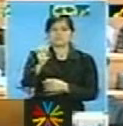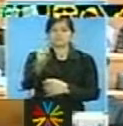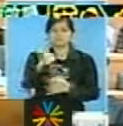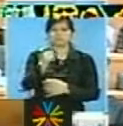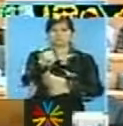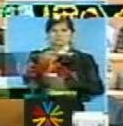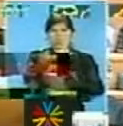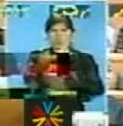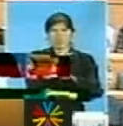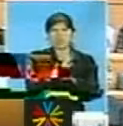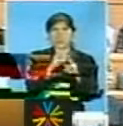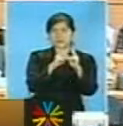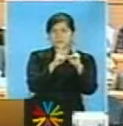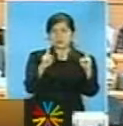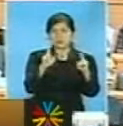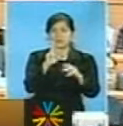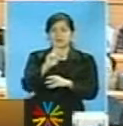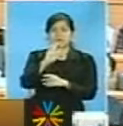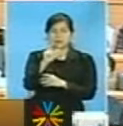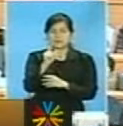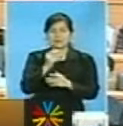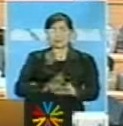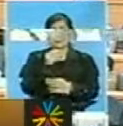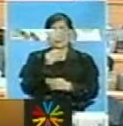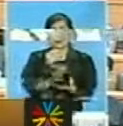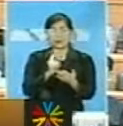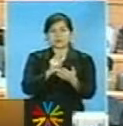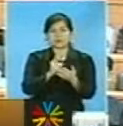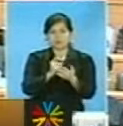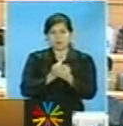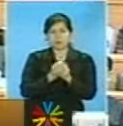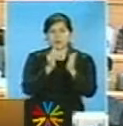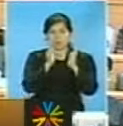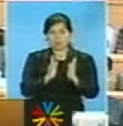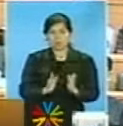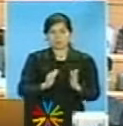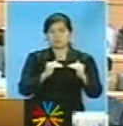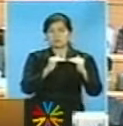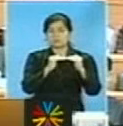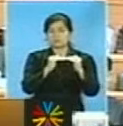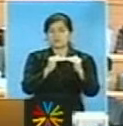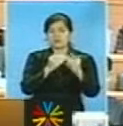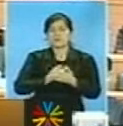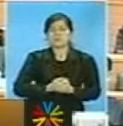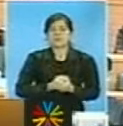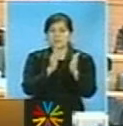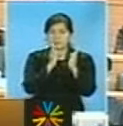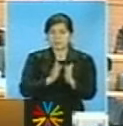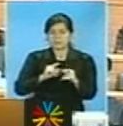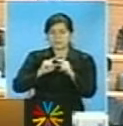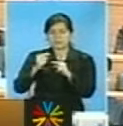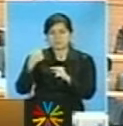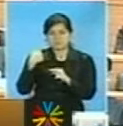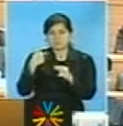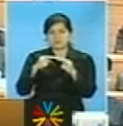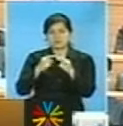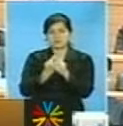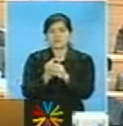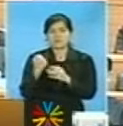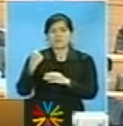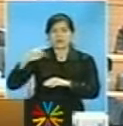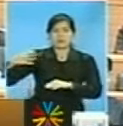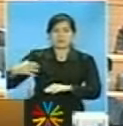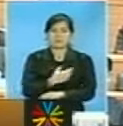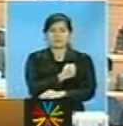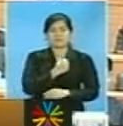ซึ่งความจริงแล้วในฐานะความเป็นมนุษย์ที่พวกผมถูกยึดอำนาจพวก